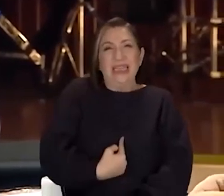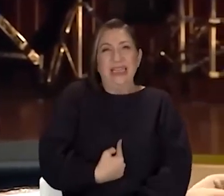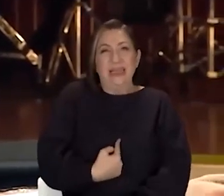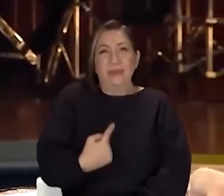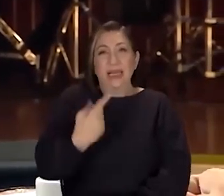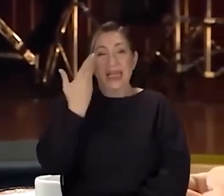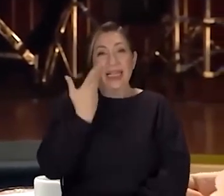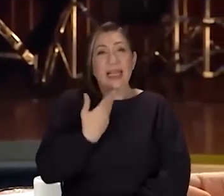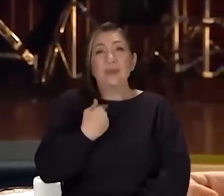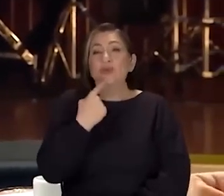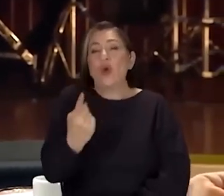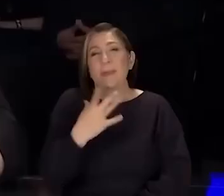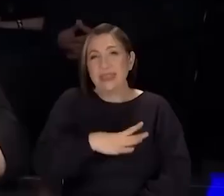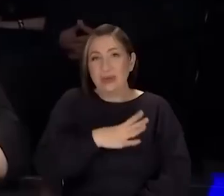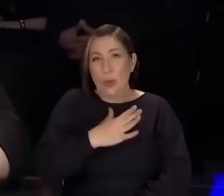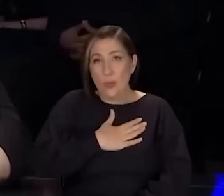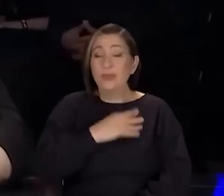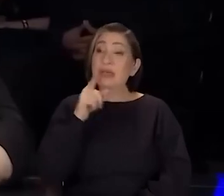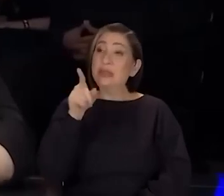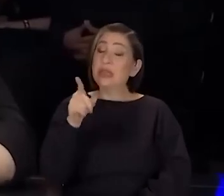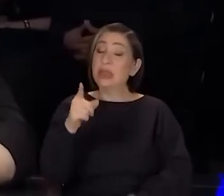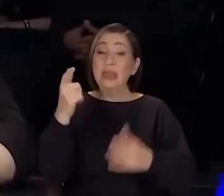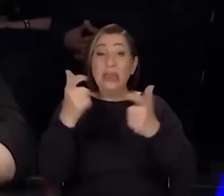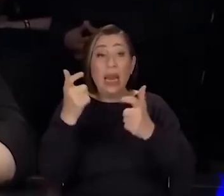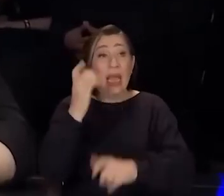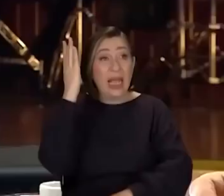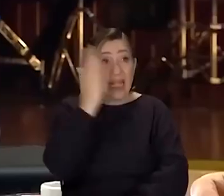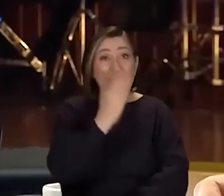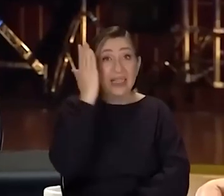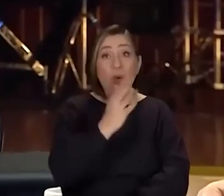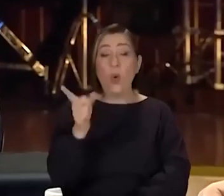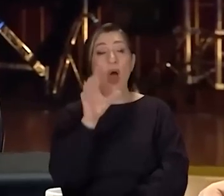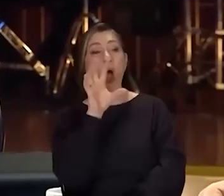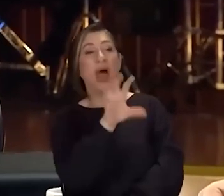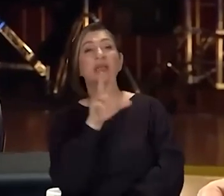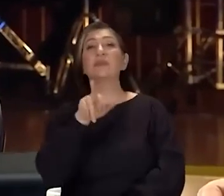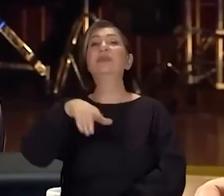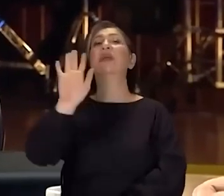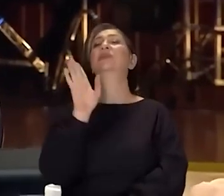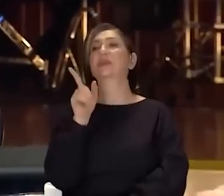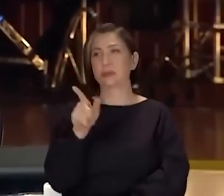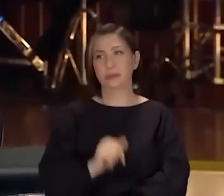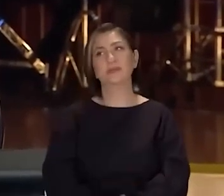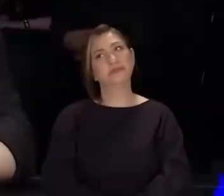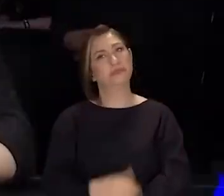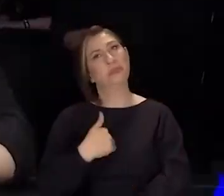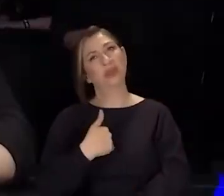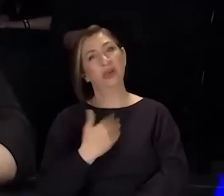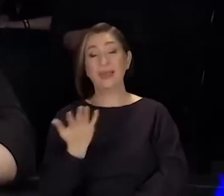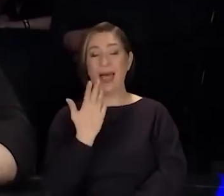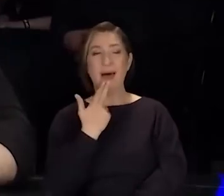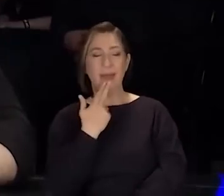şeyi izleyenlerimize de aktarmak istiyorum. Sen nereye gidersen git oraya ait gibi durmuyorsun. Mesela